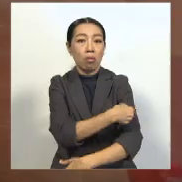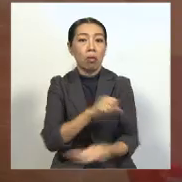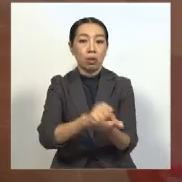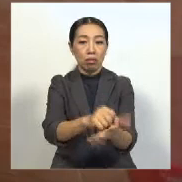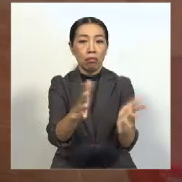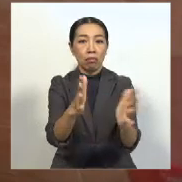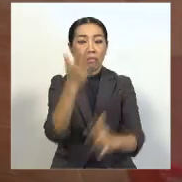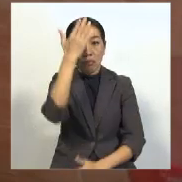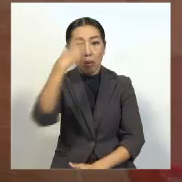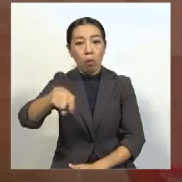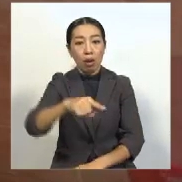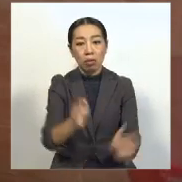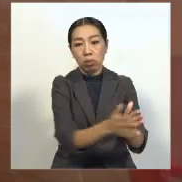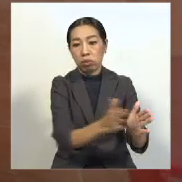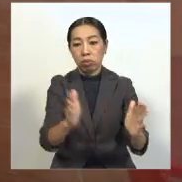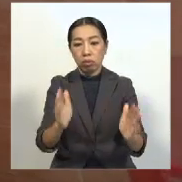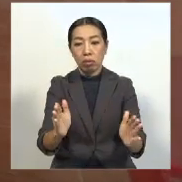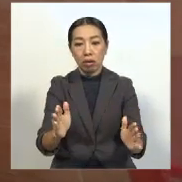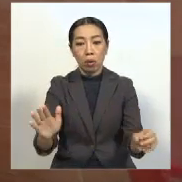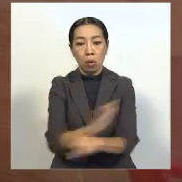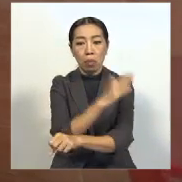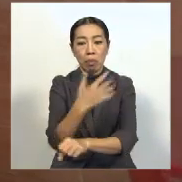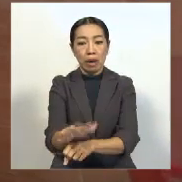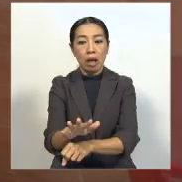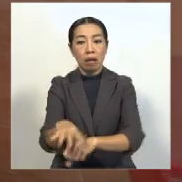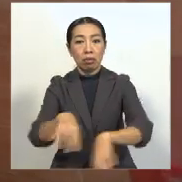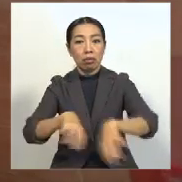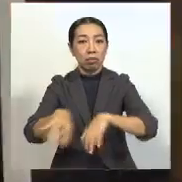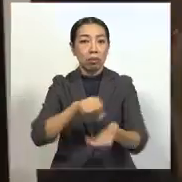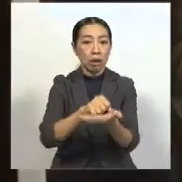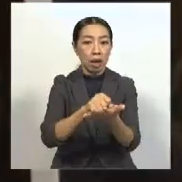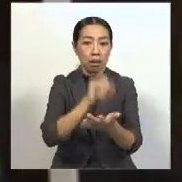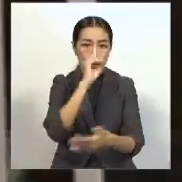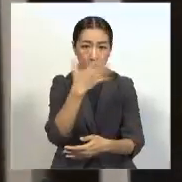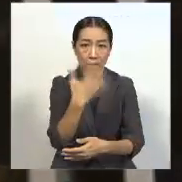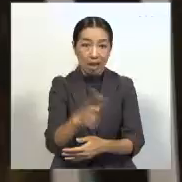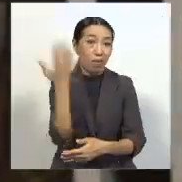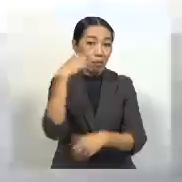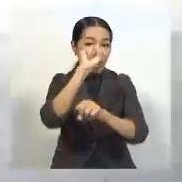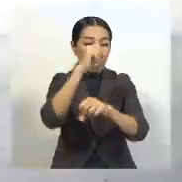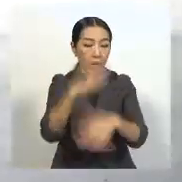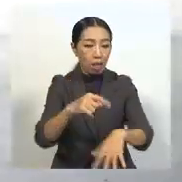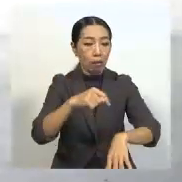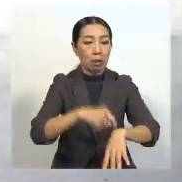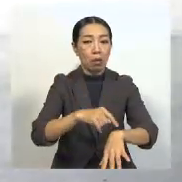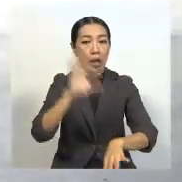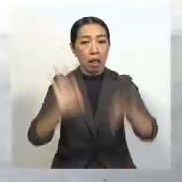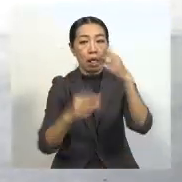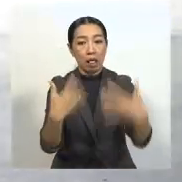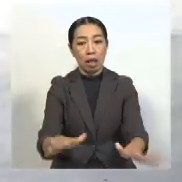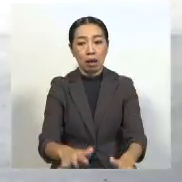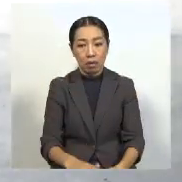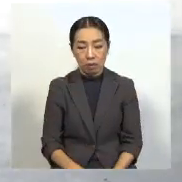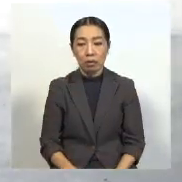การเพราะว่าครบกำหนดการจัดการการบริการจัดการที่ให้นำสุนัขเนี่ยมาทำหมันมาฉีดวัคซีนไปแล้ว